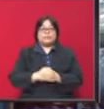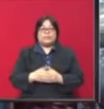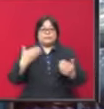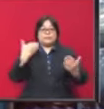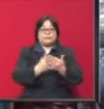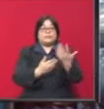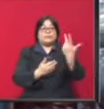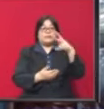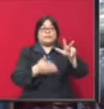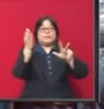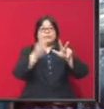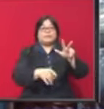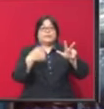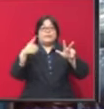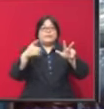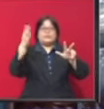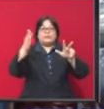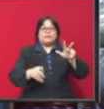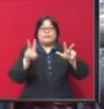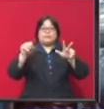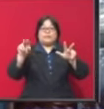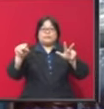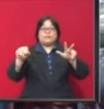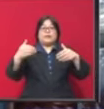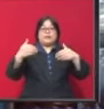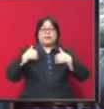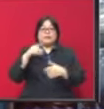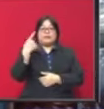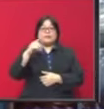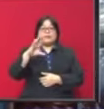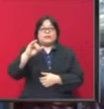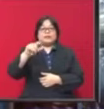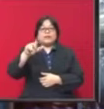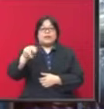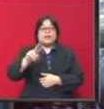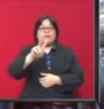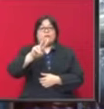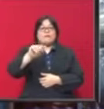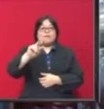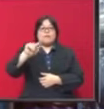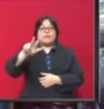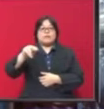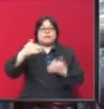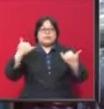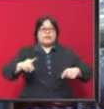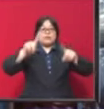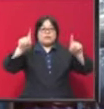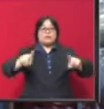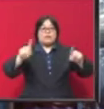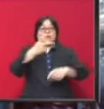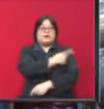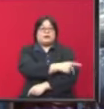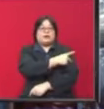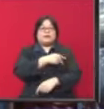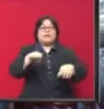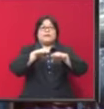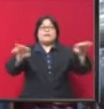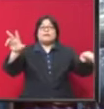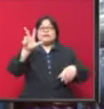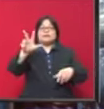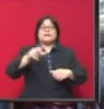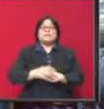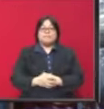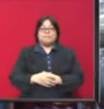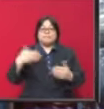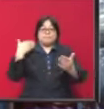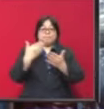sehingga 13 November yang lalu terdapat 11 calon bexin yang berada di ujian clinical fasa tiga